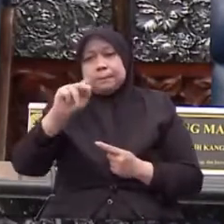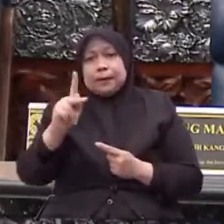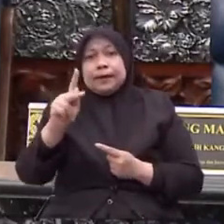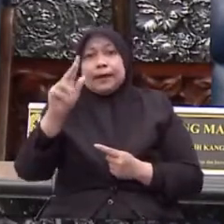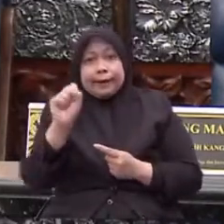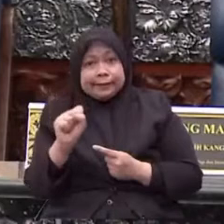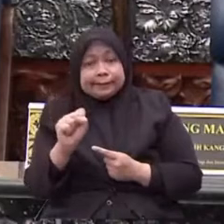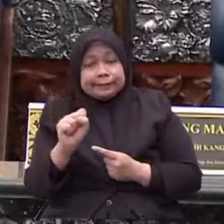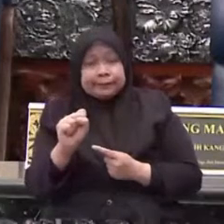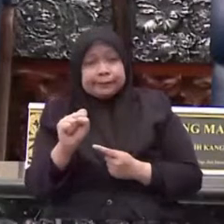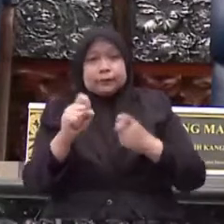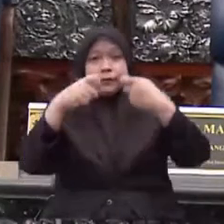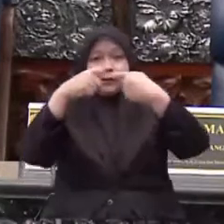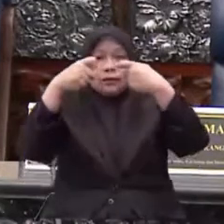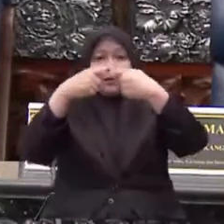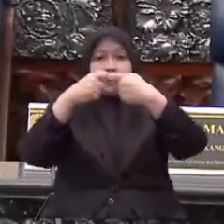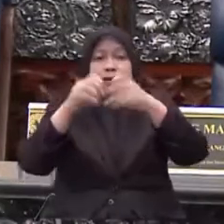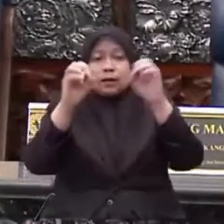pengguna